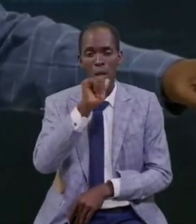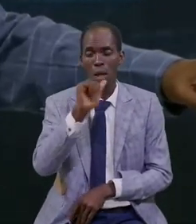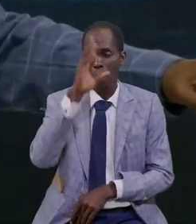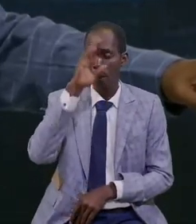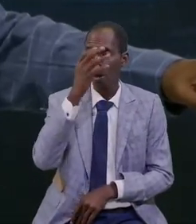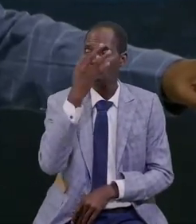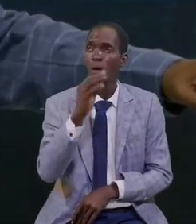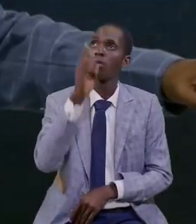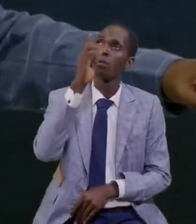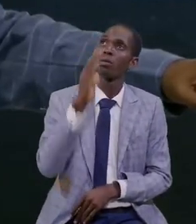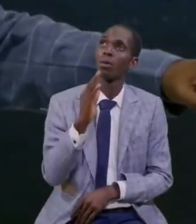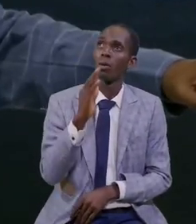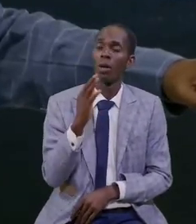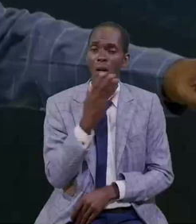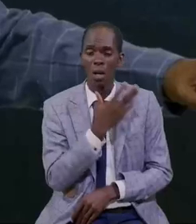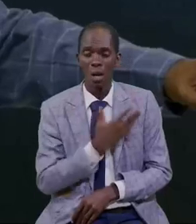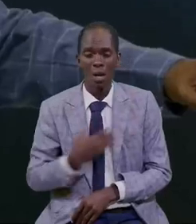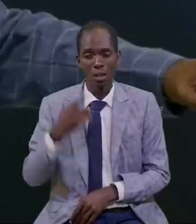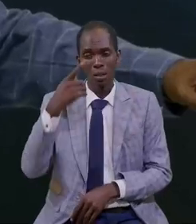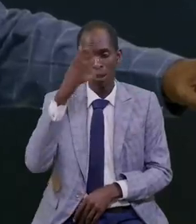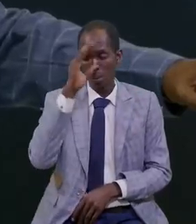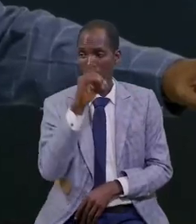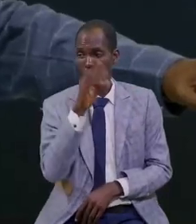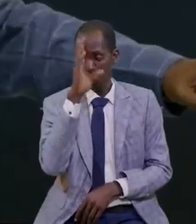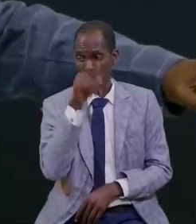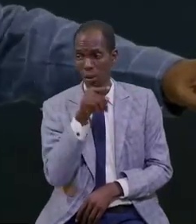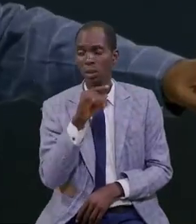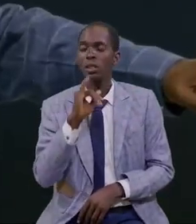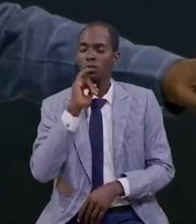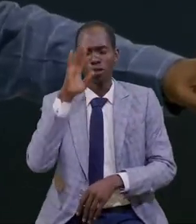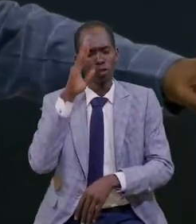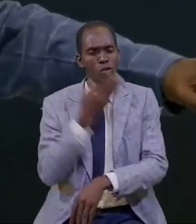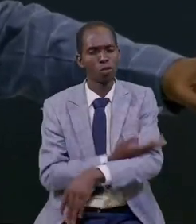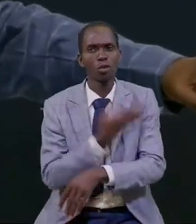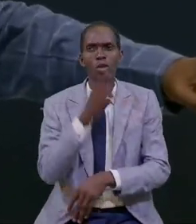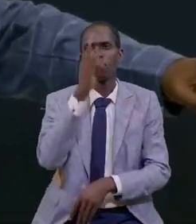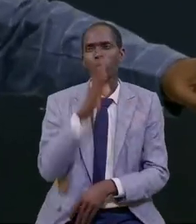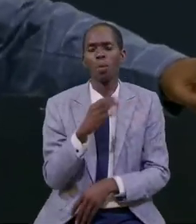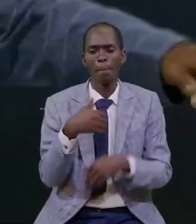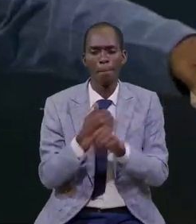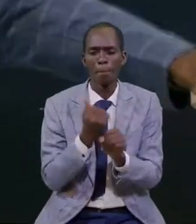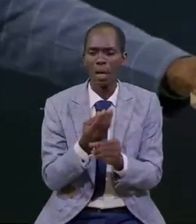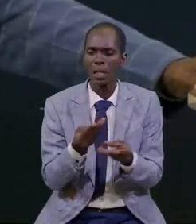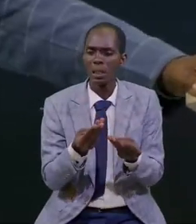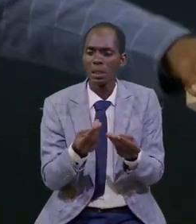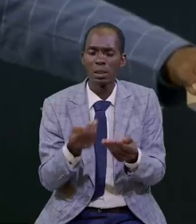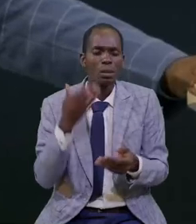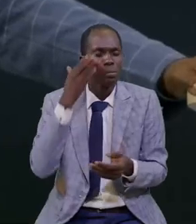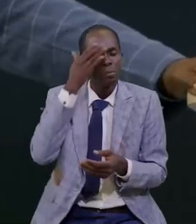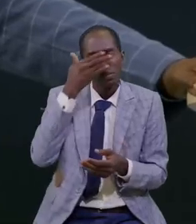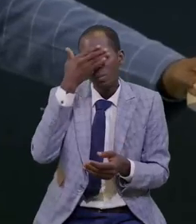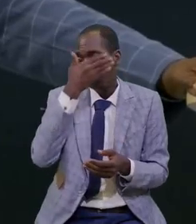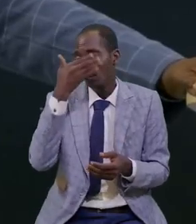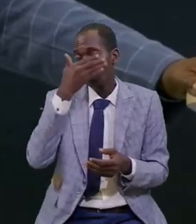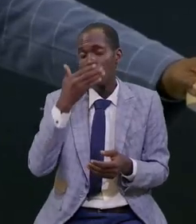Dieu et le Fils de l'homme il a fait de la boue il a placé sur mes yeux et je suis revenu et